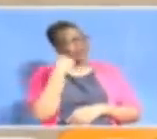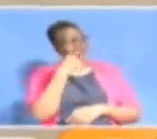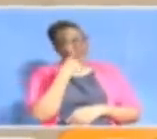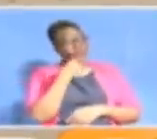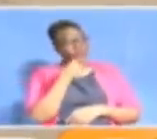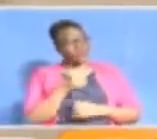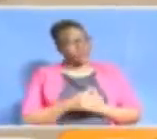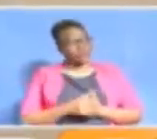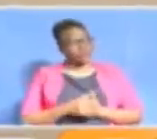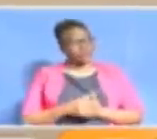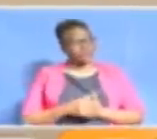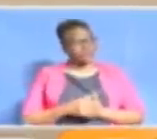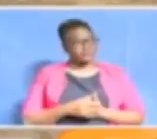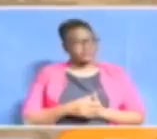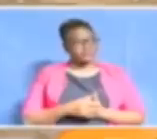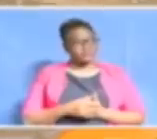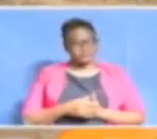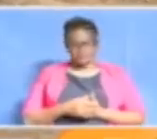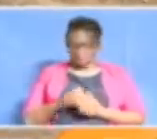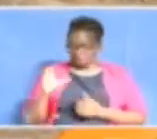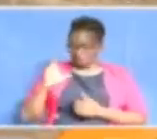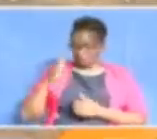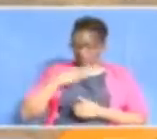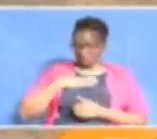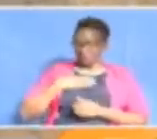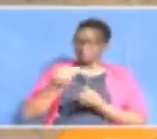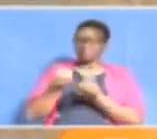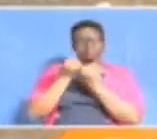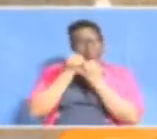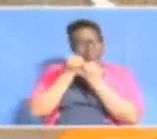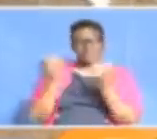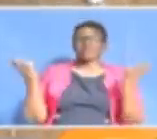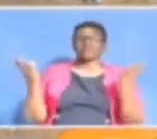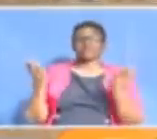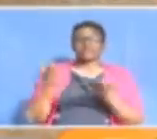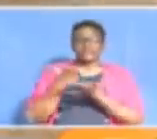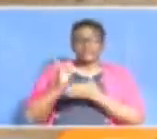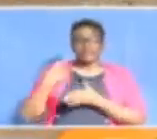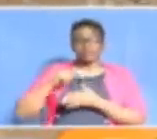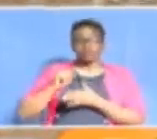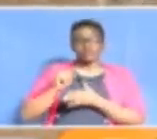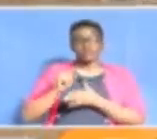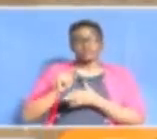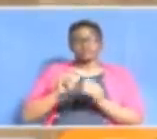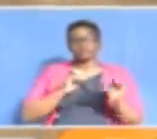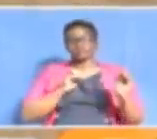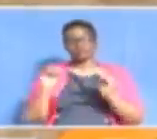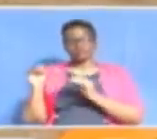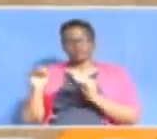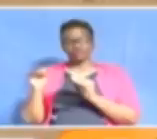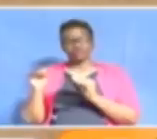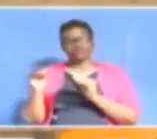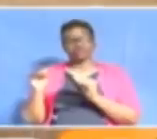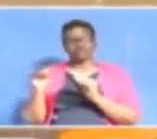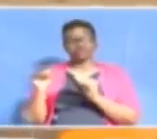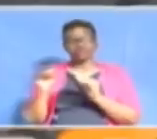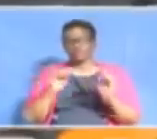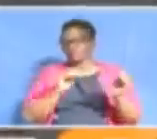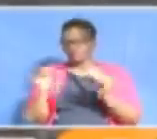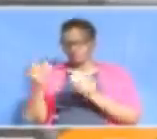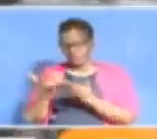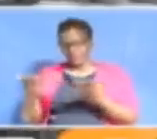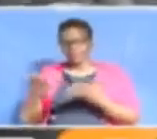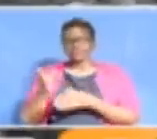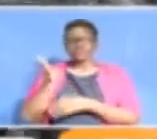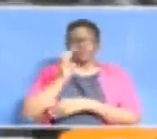ya kutembea na punda? Ni customers ni wengi. Kuna wenye tunahamisha, kubebea simiti, kubeba maji, kazi ni